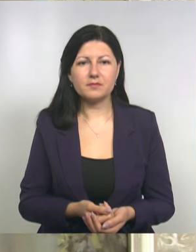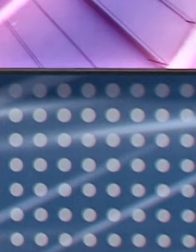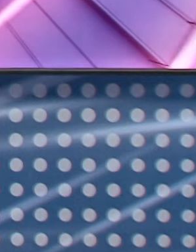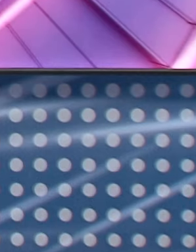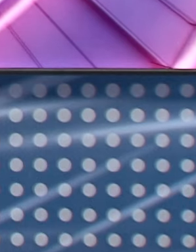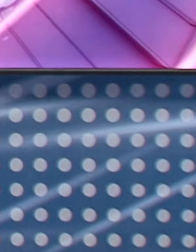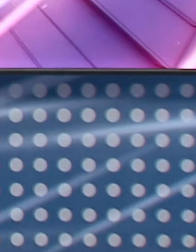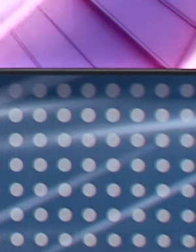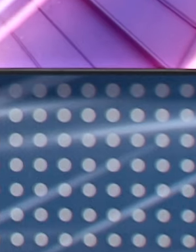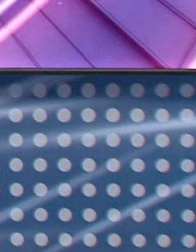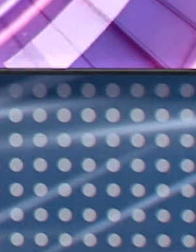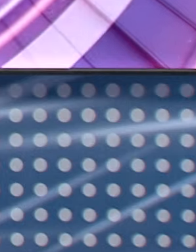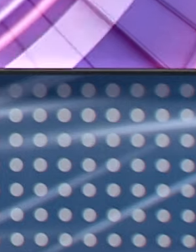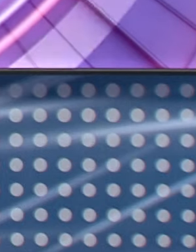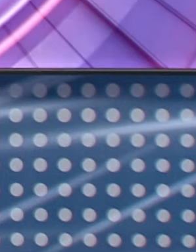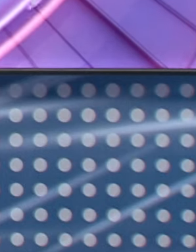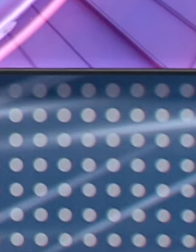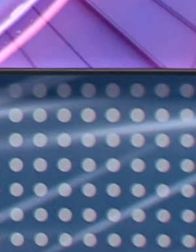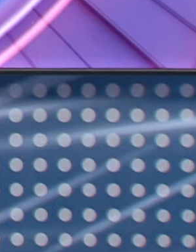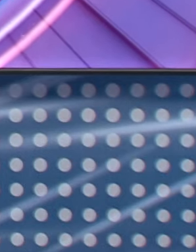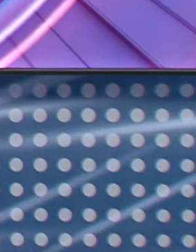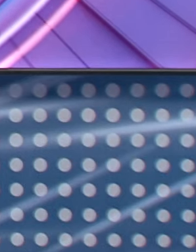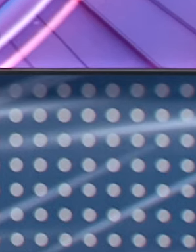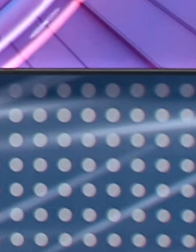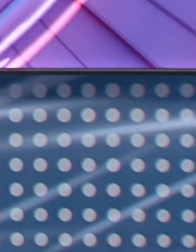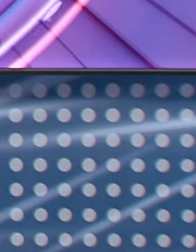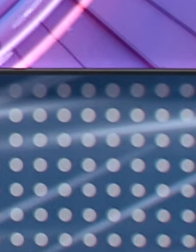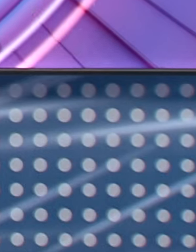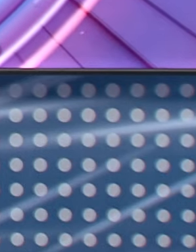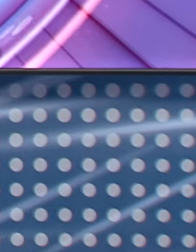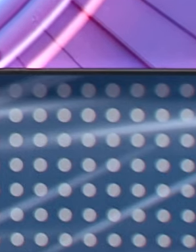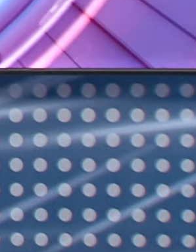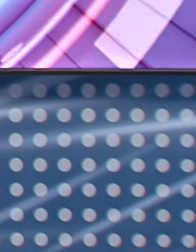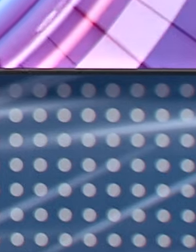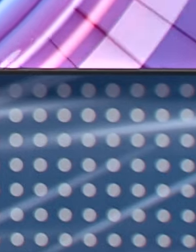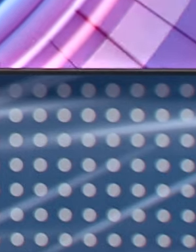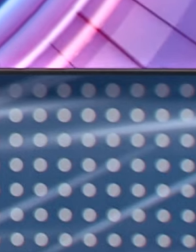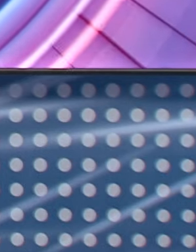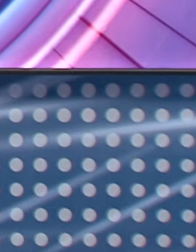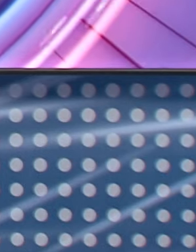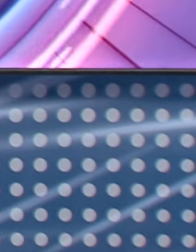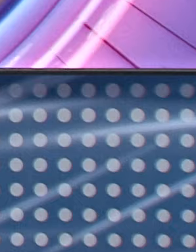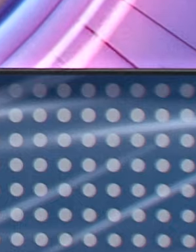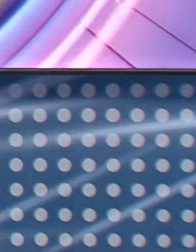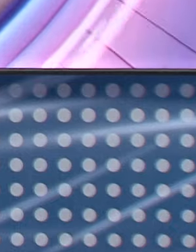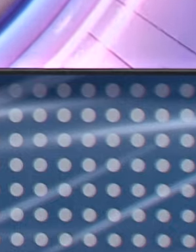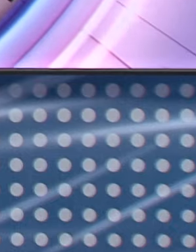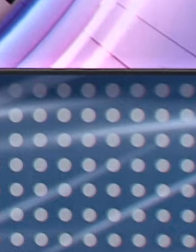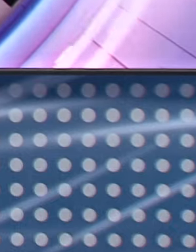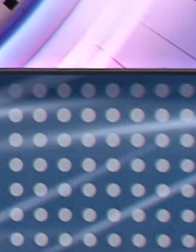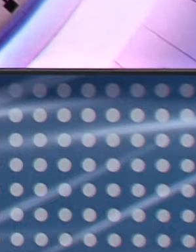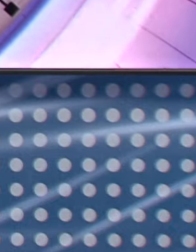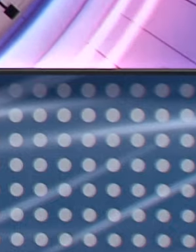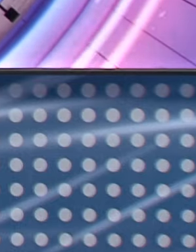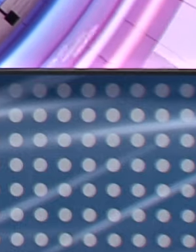Белогорье. И в завершении история наших земляков, которые на протяжении 60 лет сохраняют свою любовь и показывают